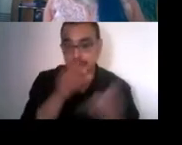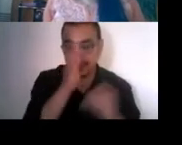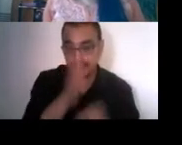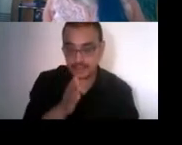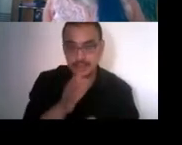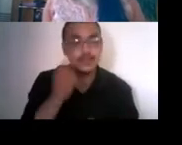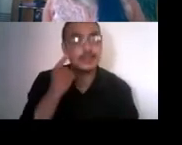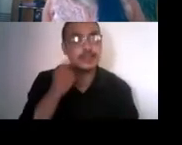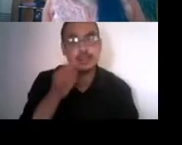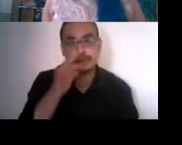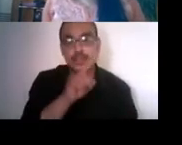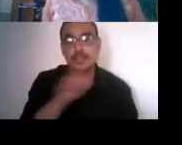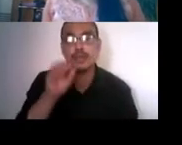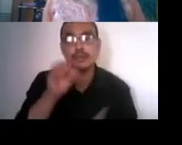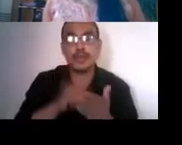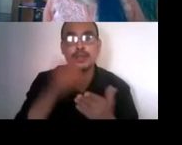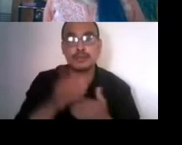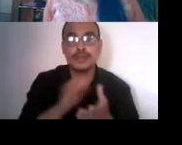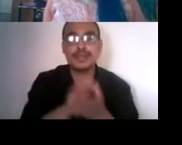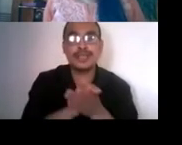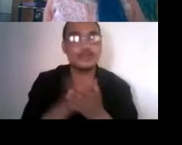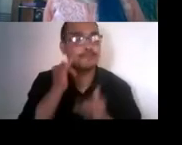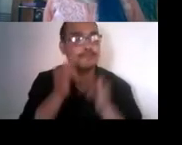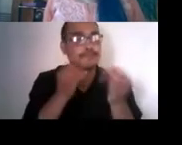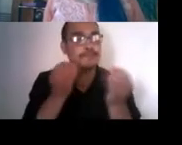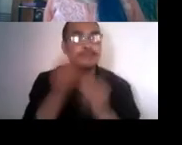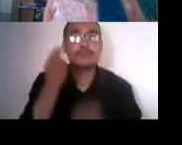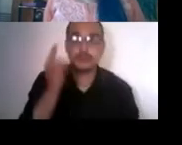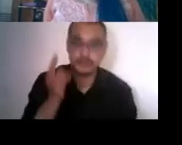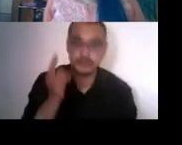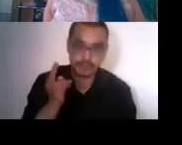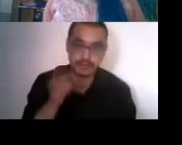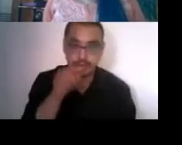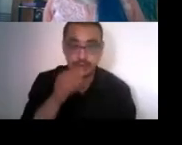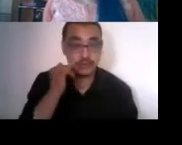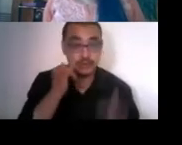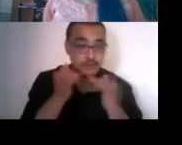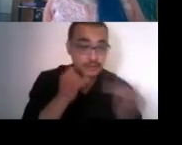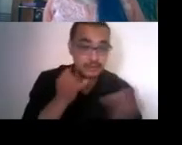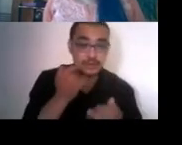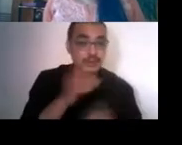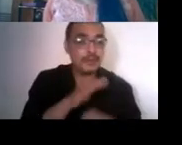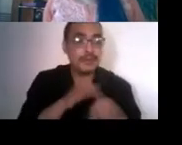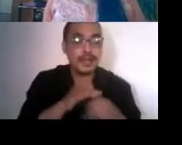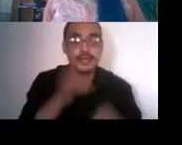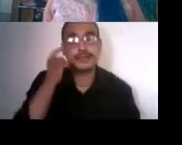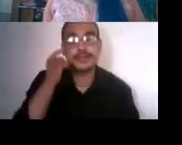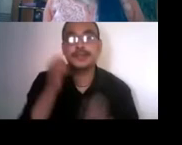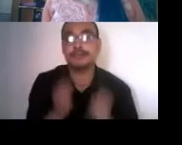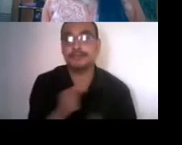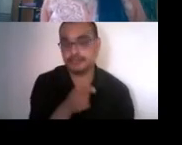उसको पार्टनरलाई फोन गर्थ्यो अरे त्यो फोनलाई उसले माया भनेर बसिरहेको थियो